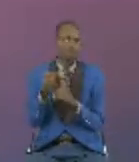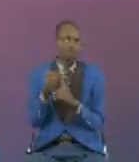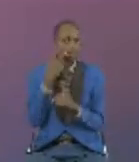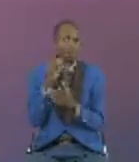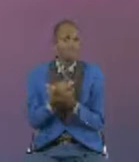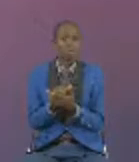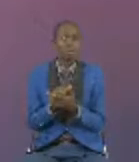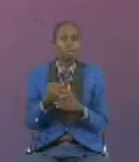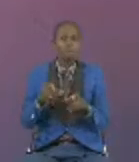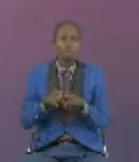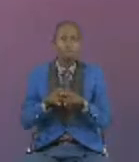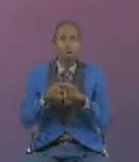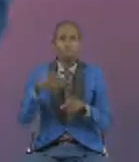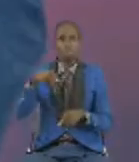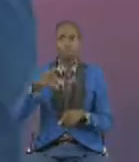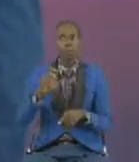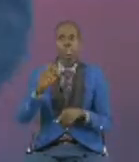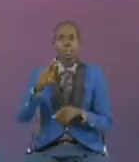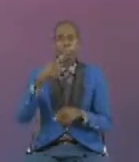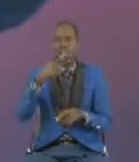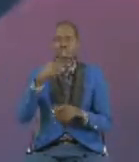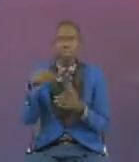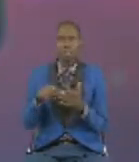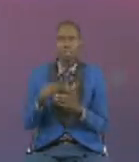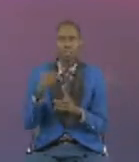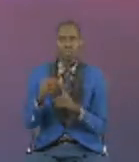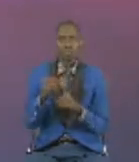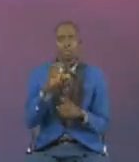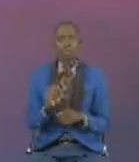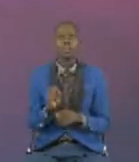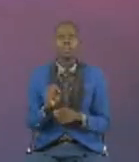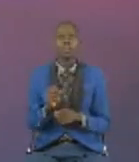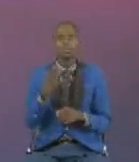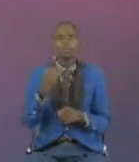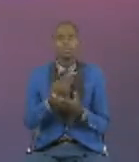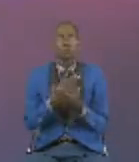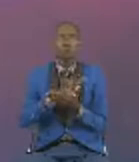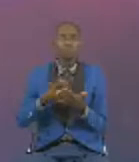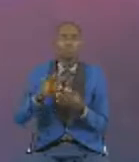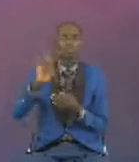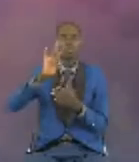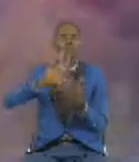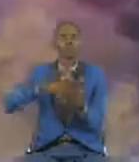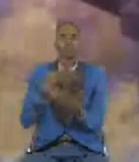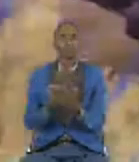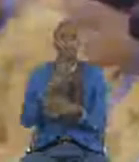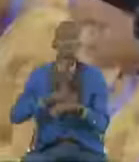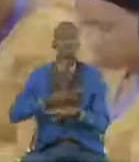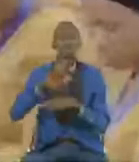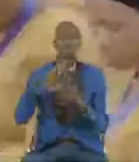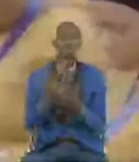Quand Pierre prononçait encore ces mots, le Saint-Esprit descendit sur tous ceux qui écoutaient